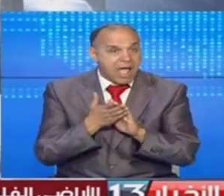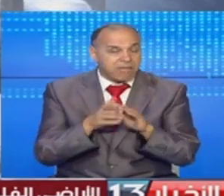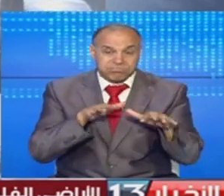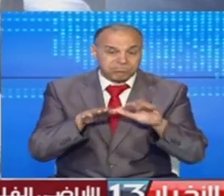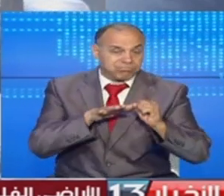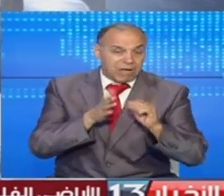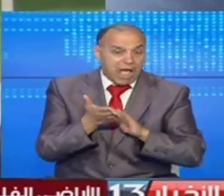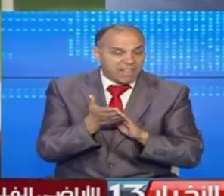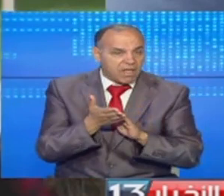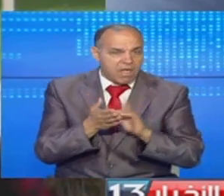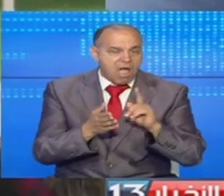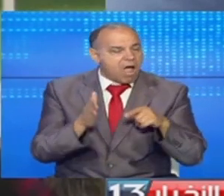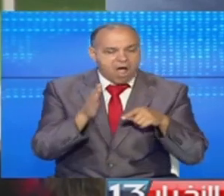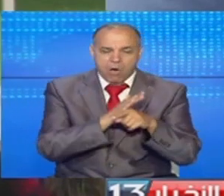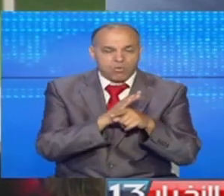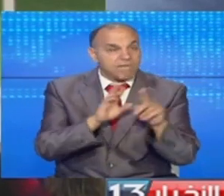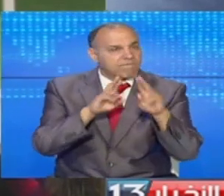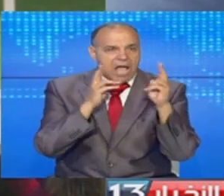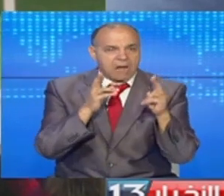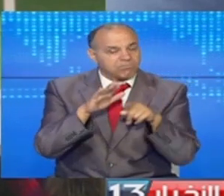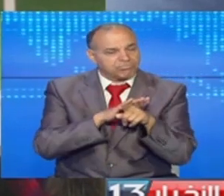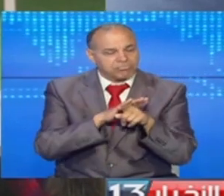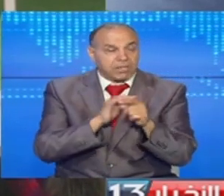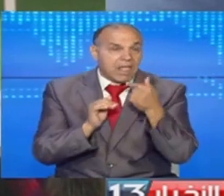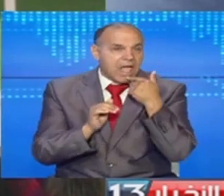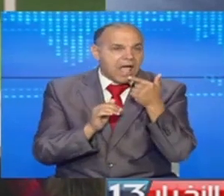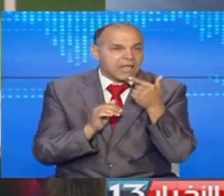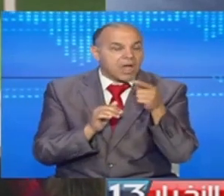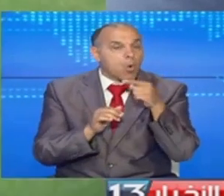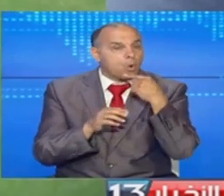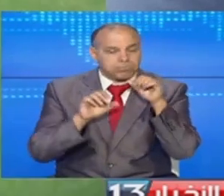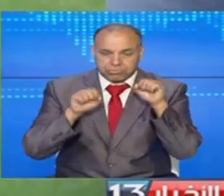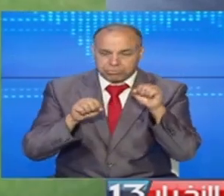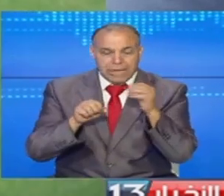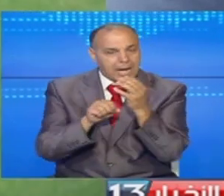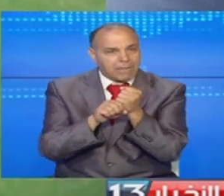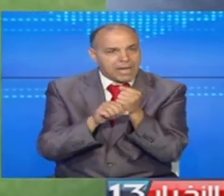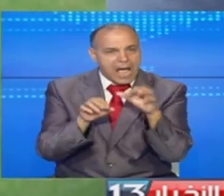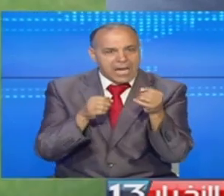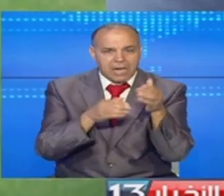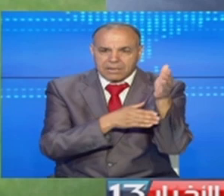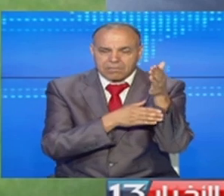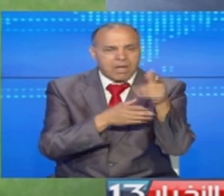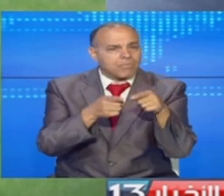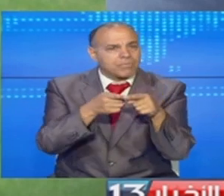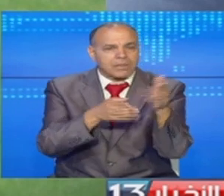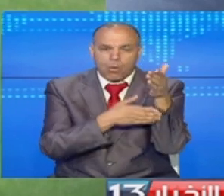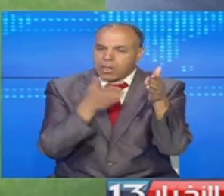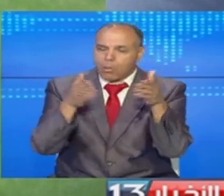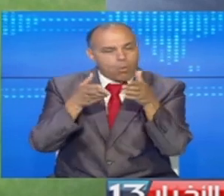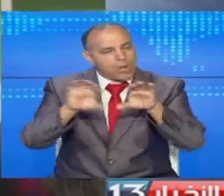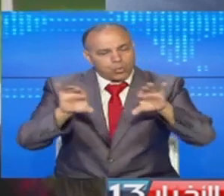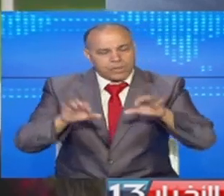الإجراء سيكون مخالفاً للقانون الدولي وسيقوض إمكانية تحقيق حل على أساس